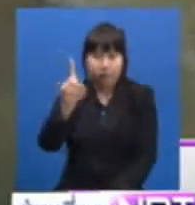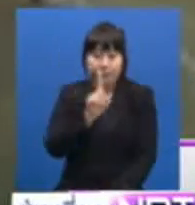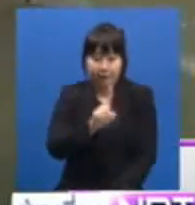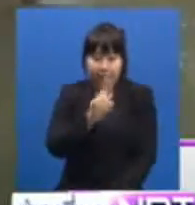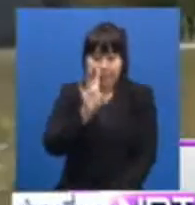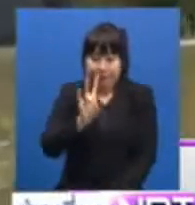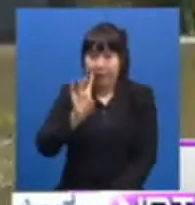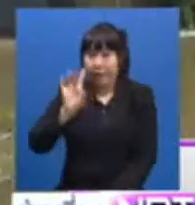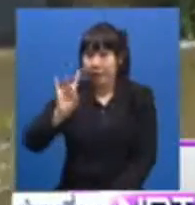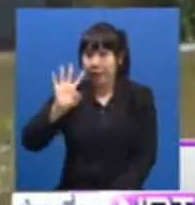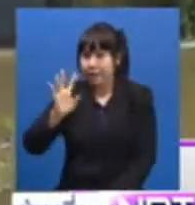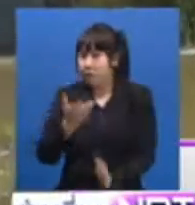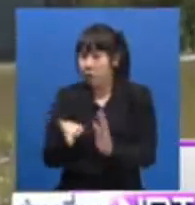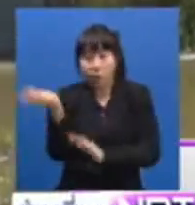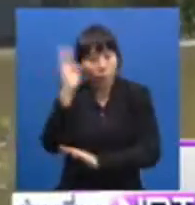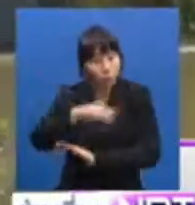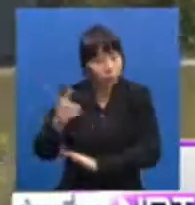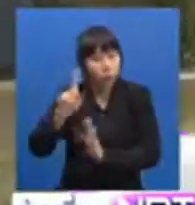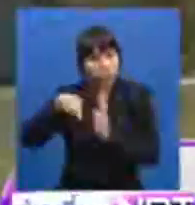1784 ตลอด 24 ชั่วโมงคะ